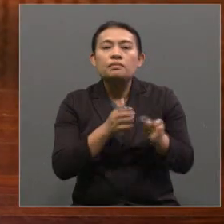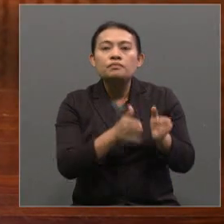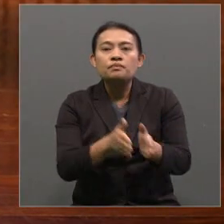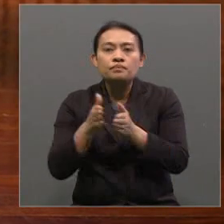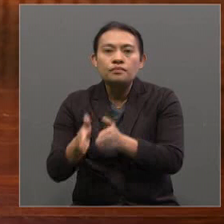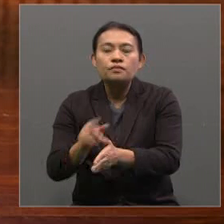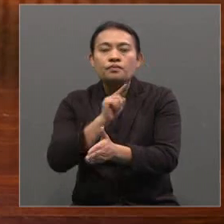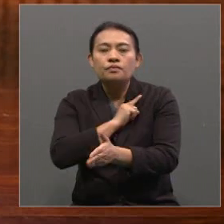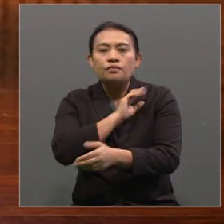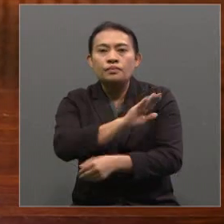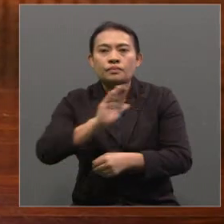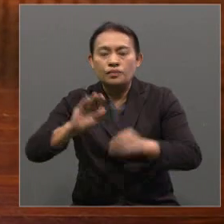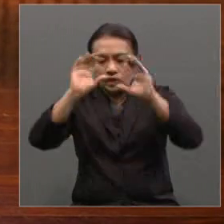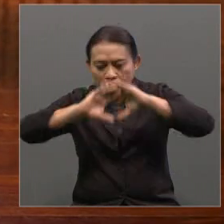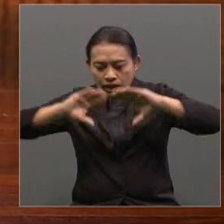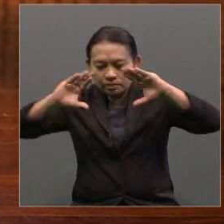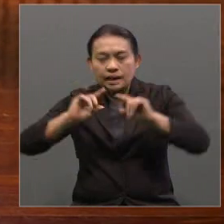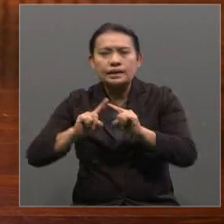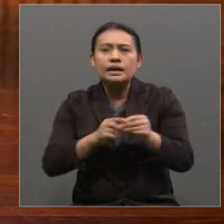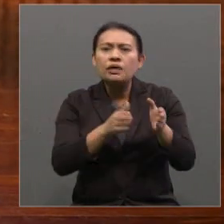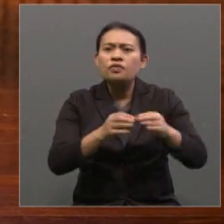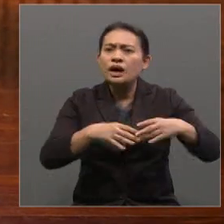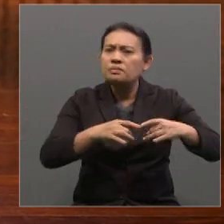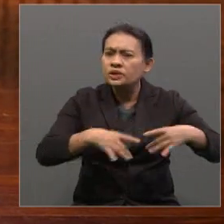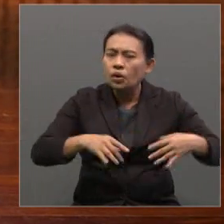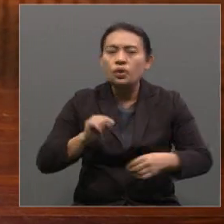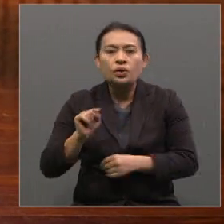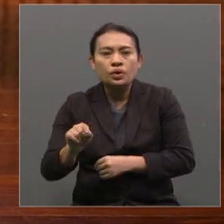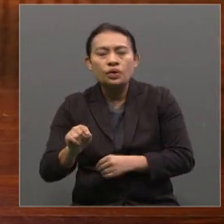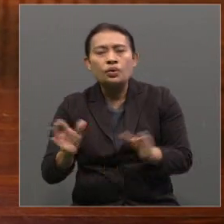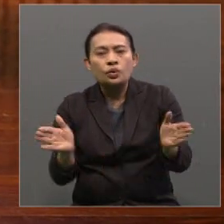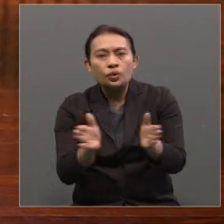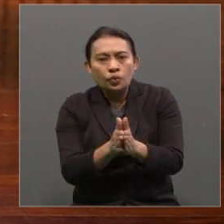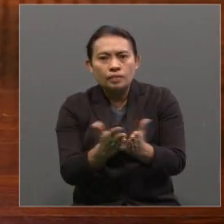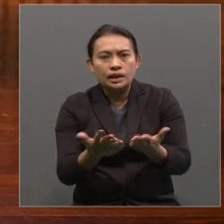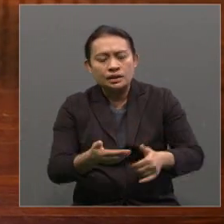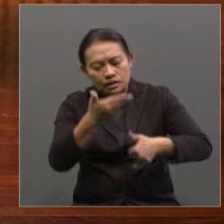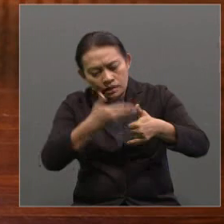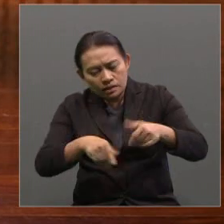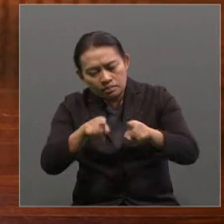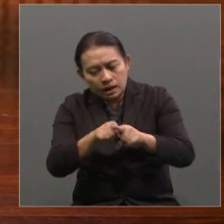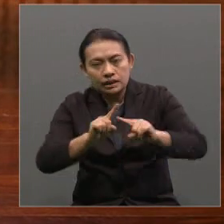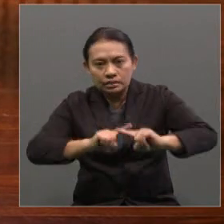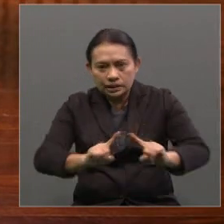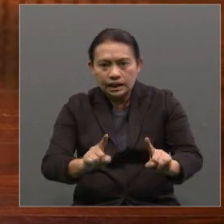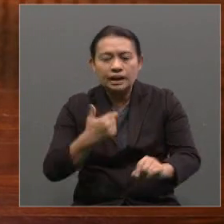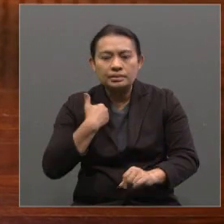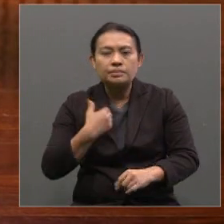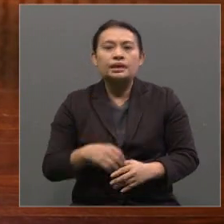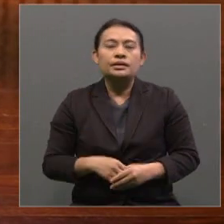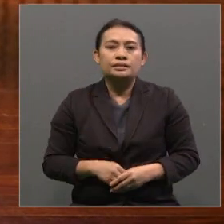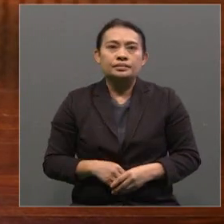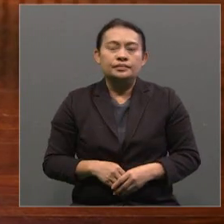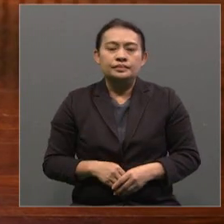คนนี้เป็นรัฐบาลทำยังไงคนนี้เป็นฝ่ายค้านเป็นฝ่ายค้านด้วยกันแต่พฤติกรรมมันเหมือนกันไหมมันต่างกันไห ม ใช่ไหมครับเพราะนั้นแ